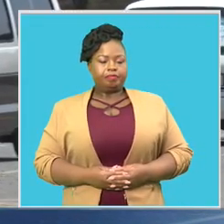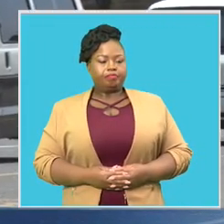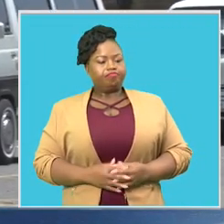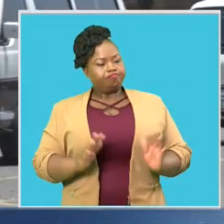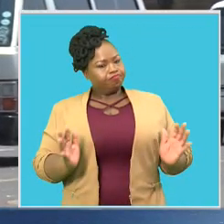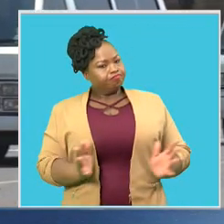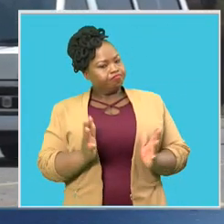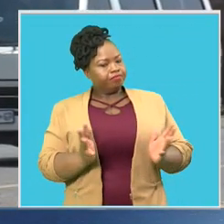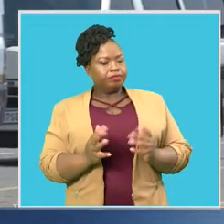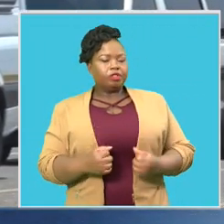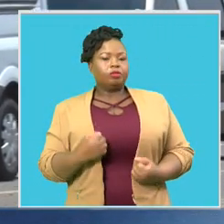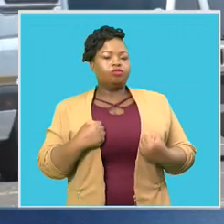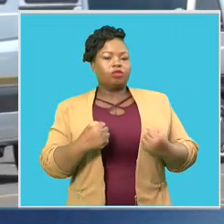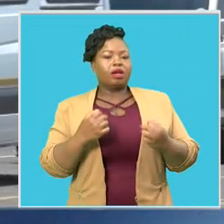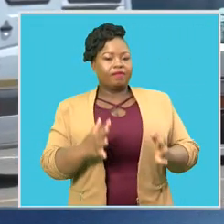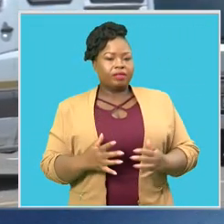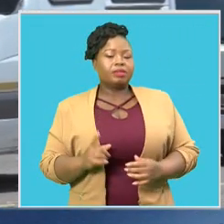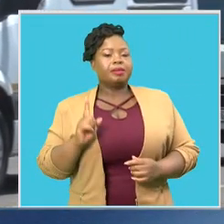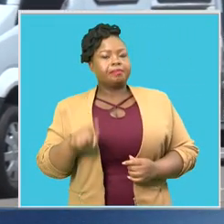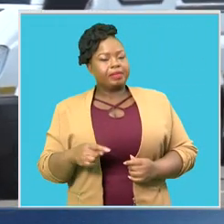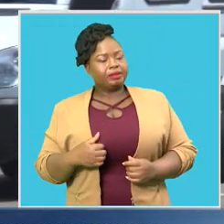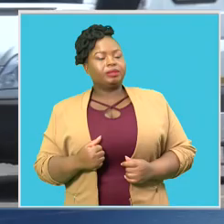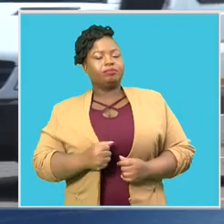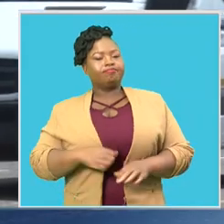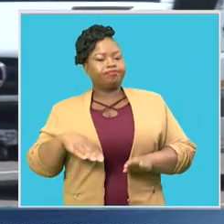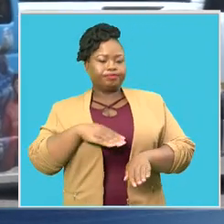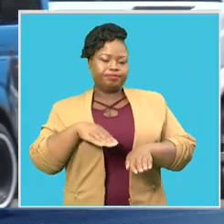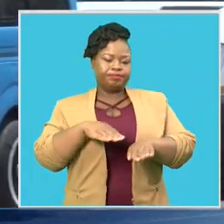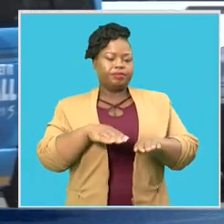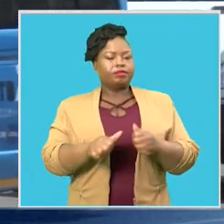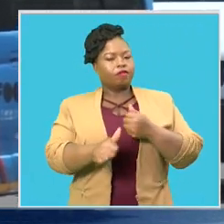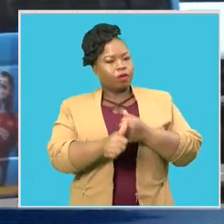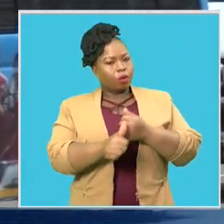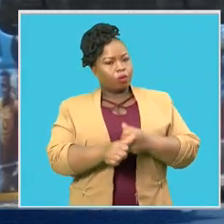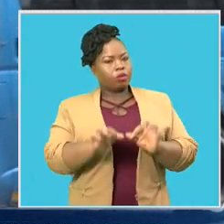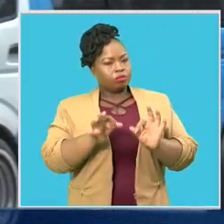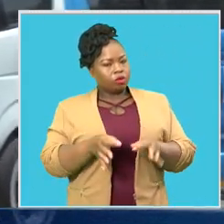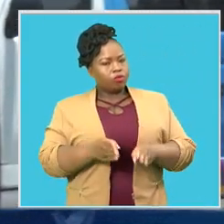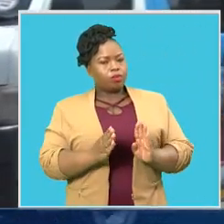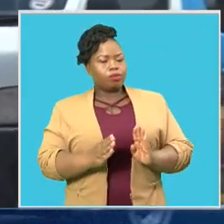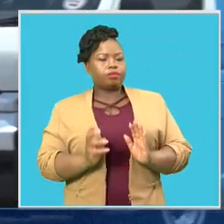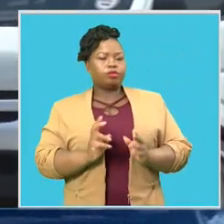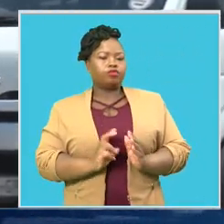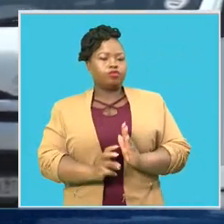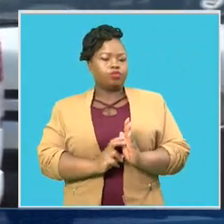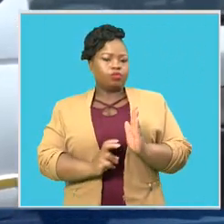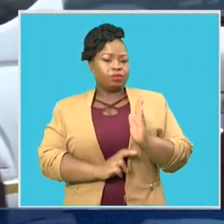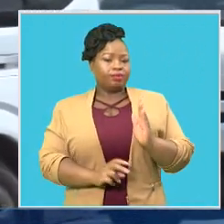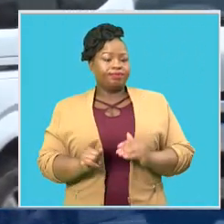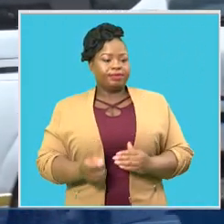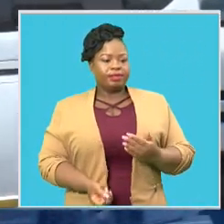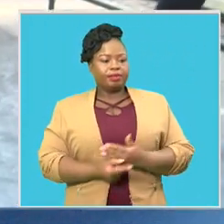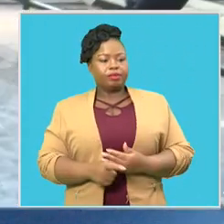Sekhuthazwa abashayeli bezimoto ukuba baqikelele ukuba bayilandela imithetho yemgwaqo. Lokhu kuza